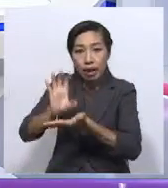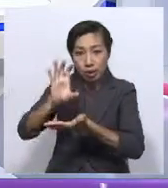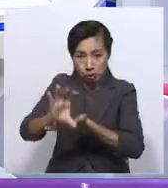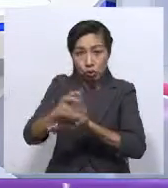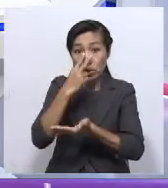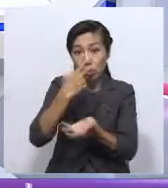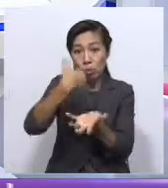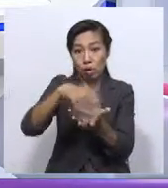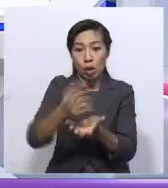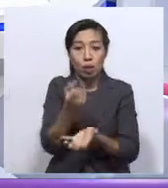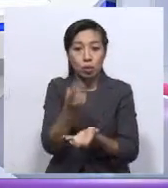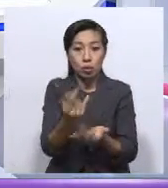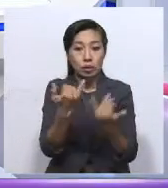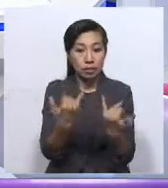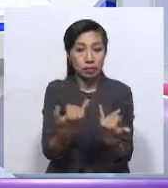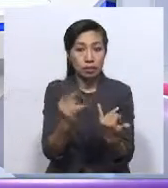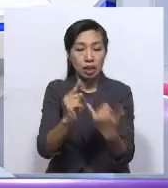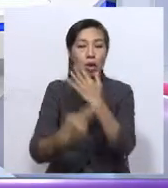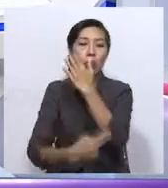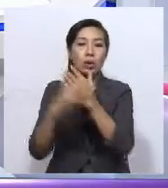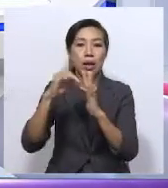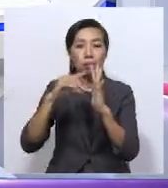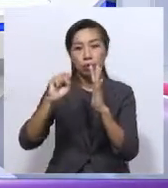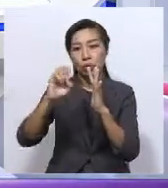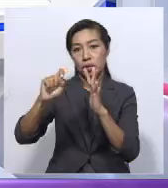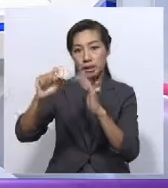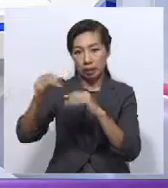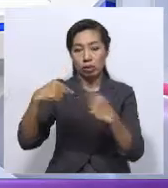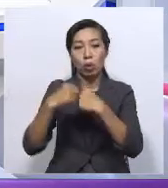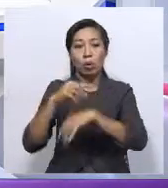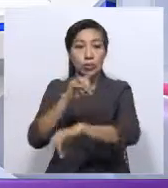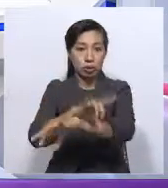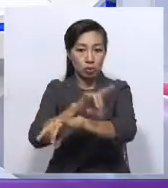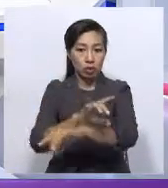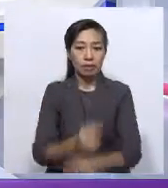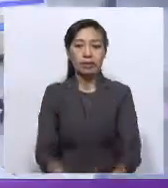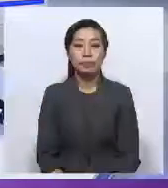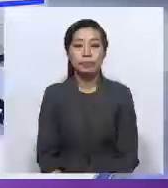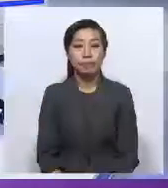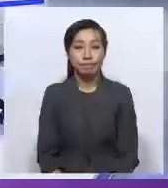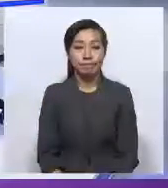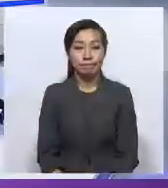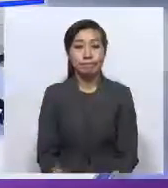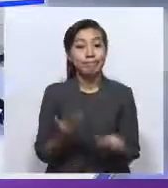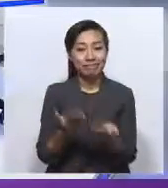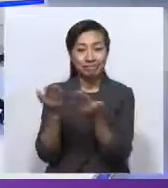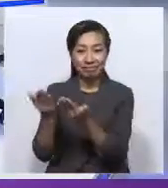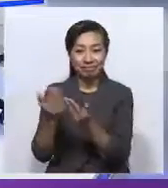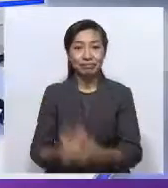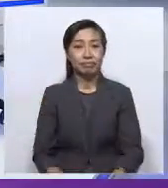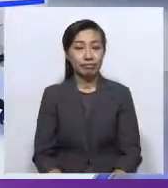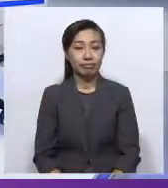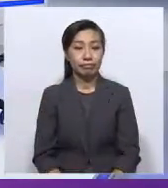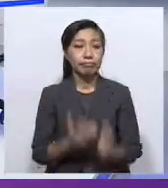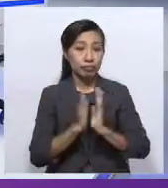ละเอียดจากคุณโสรดาเข็มเจริญรายงานมาจากโรงแรมดุสิตธานีจังหวัดเพชรบุรีค่ะเชิญค่ะคุณสรดา เชิญครับ คุณสถ